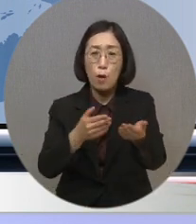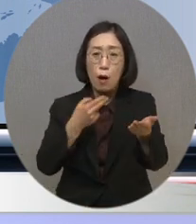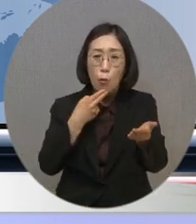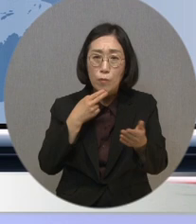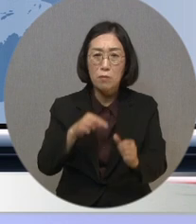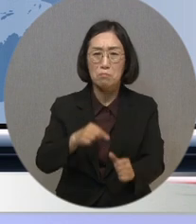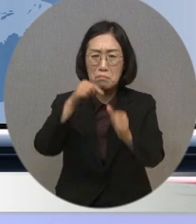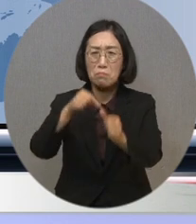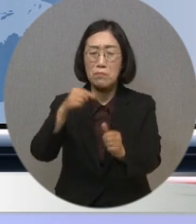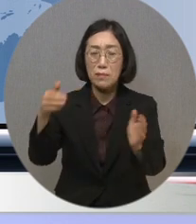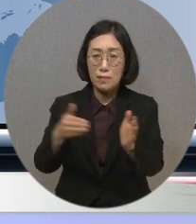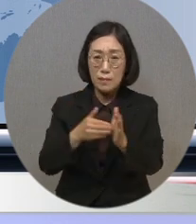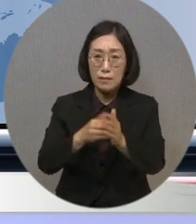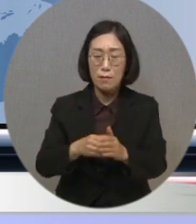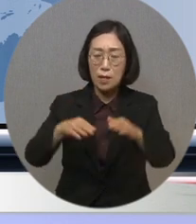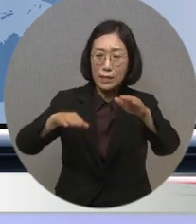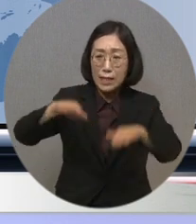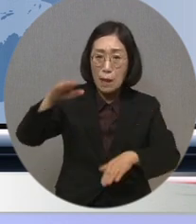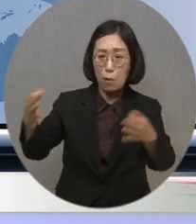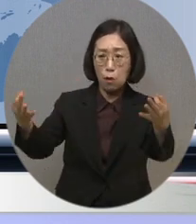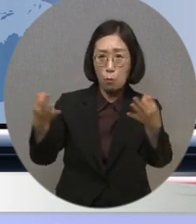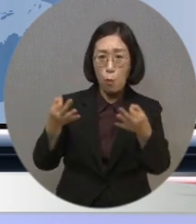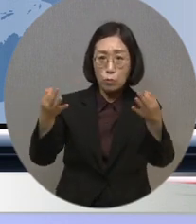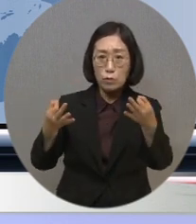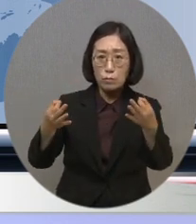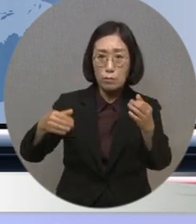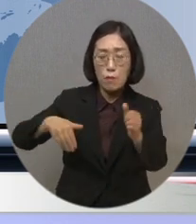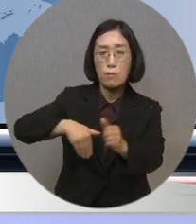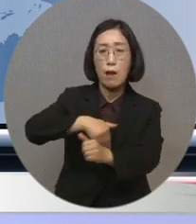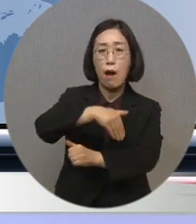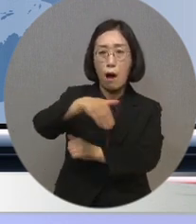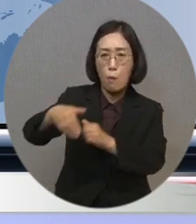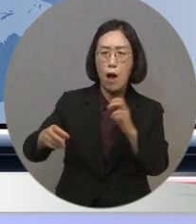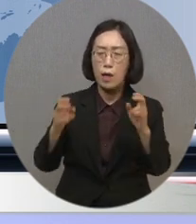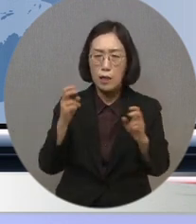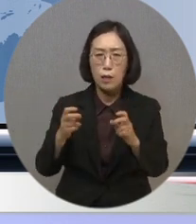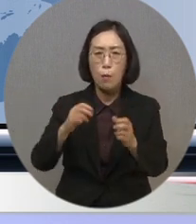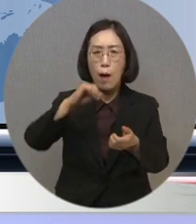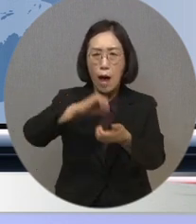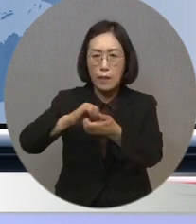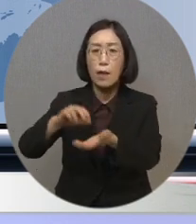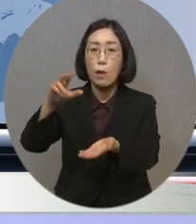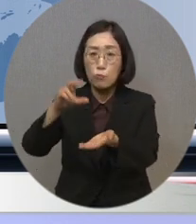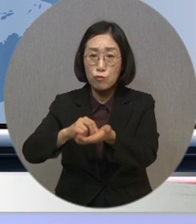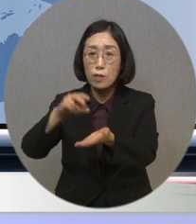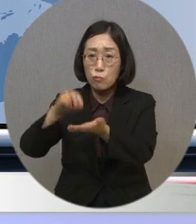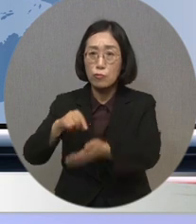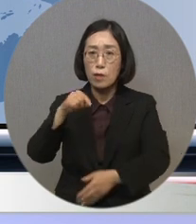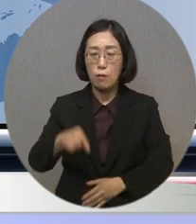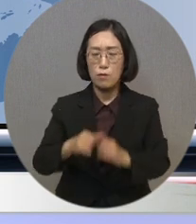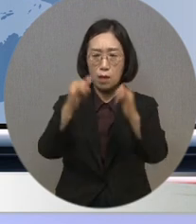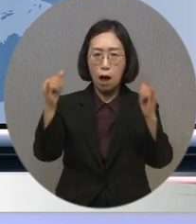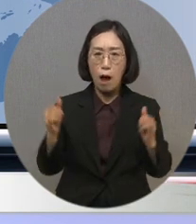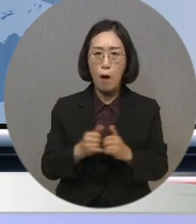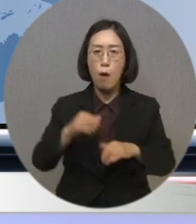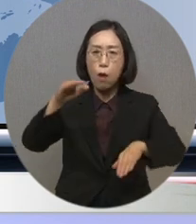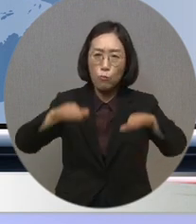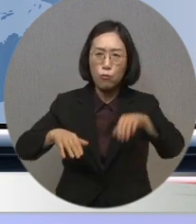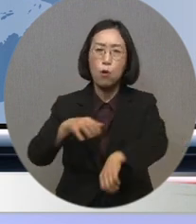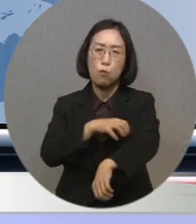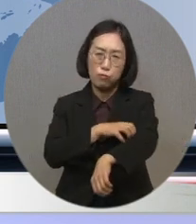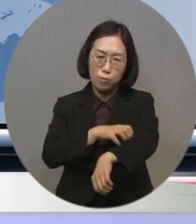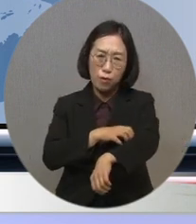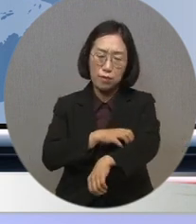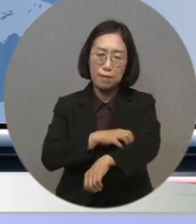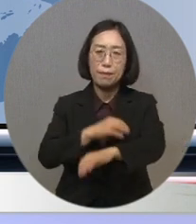채용 숱한 차별적인 시선에 부딪히는 장애인 기업의 한계는 우리 사회에 불공정하고 불편한